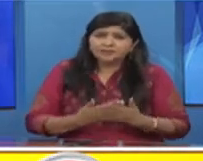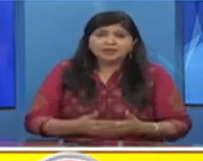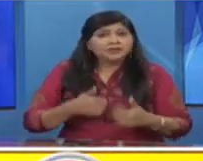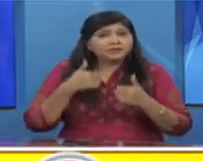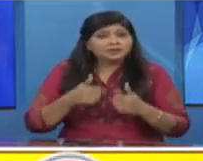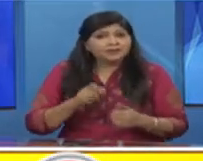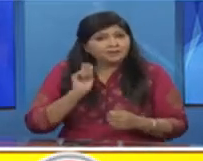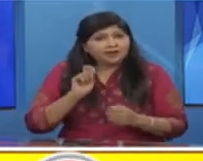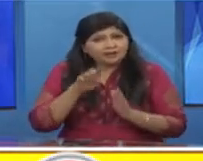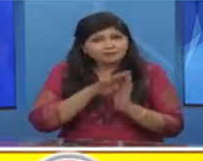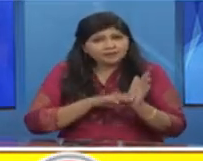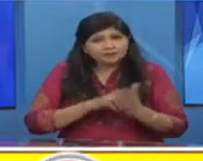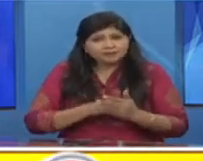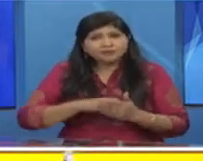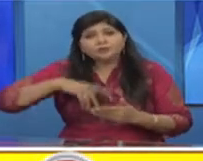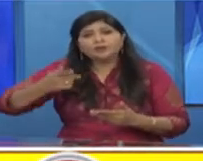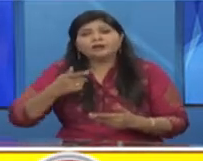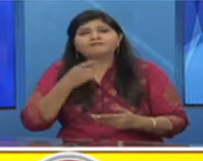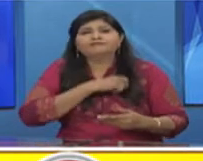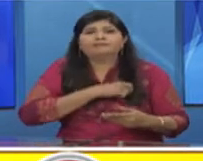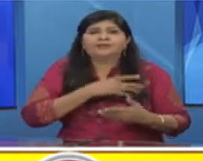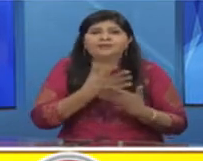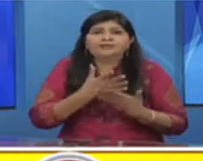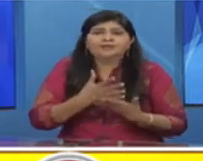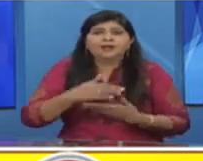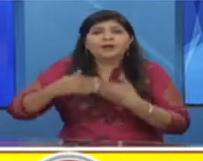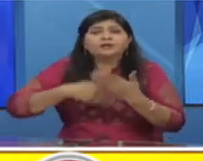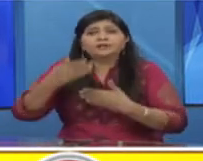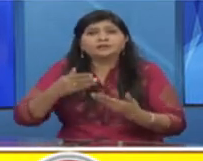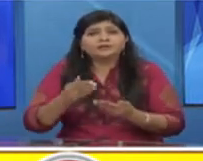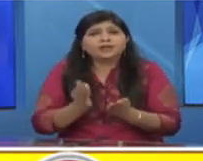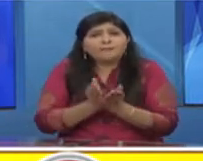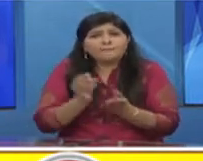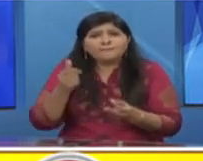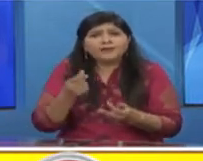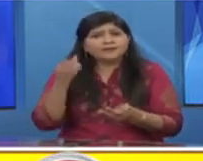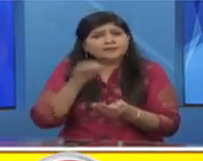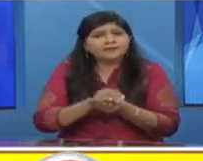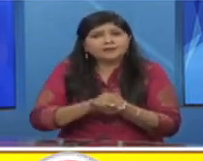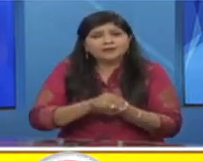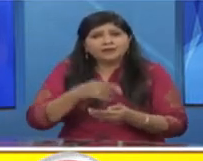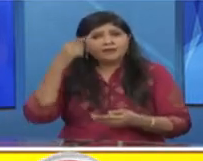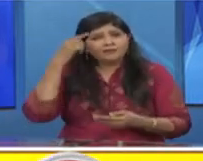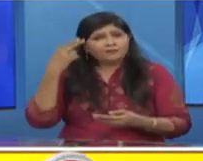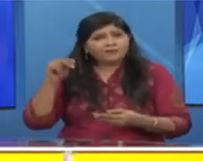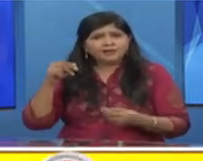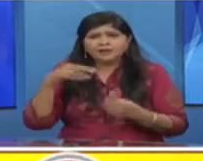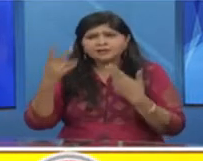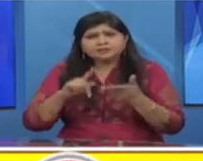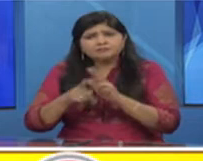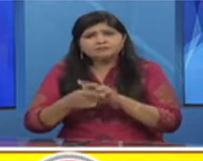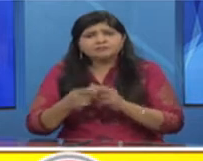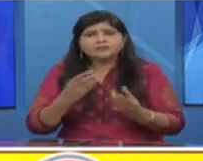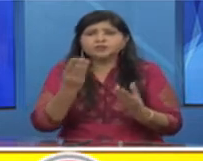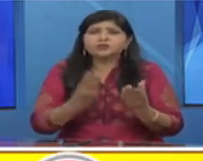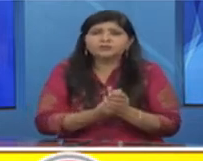करोति कल्याणम आरोग्यम धन संपदा शत्रु बुद्धि विनाशाय दीप